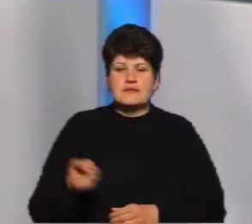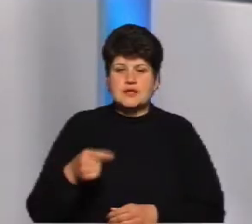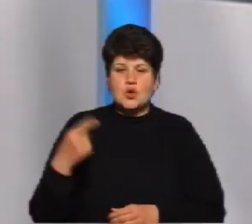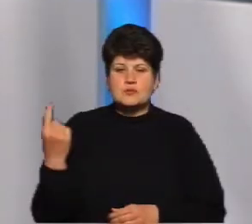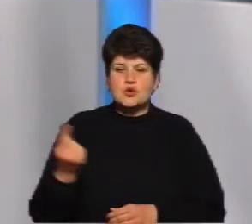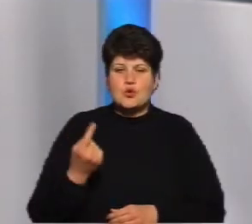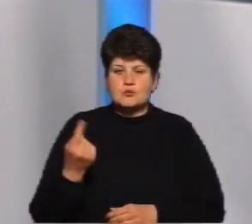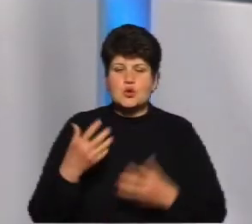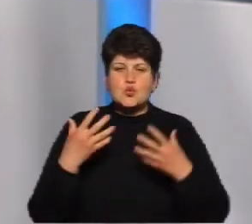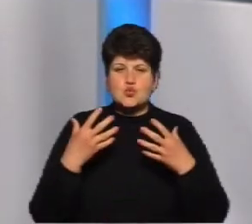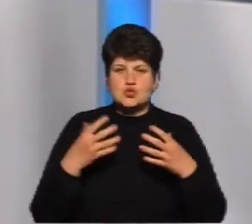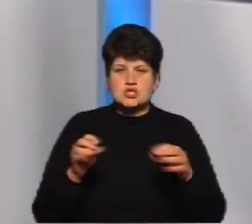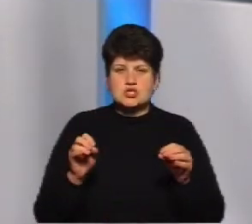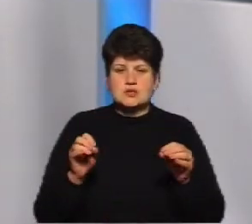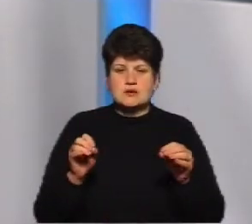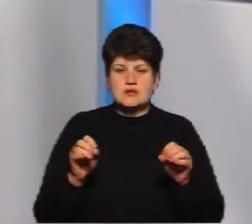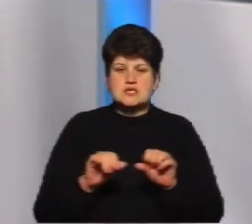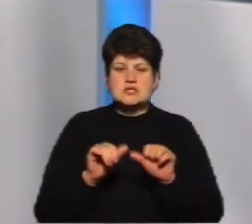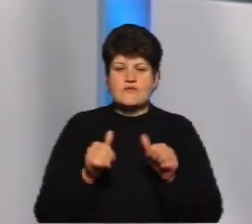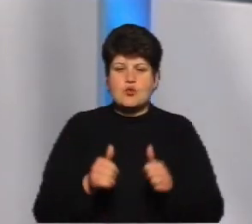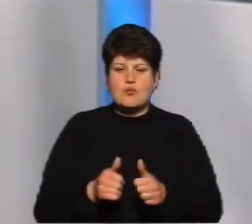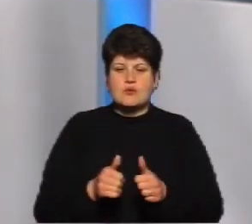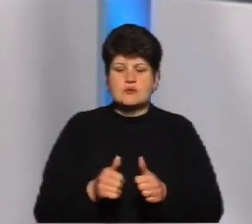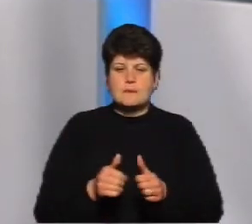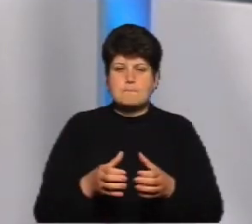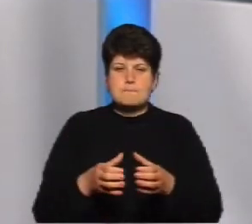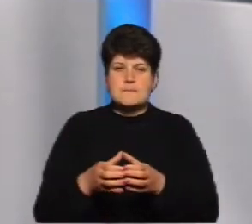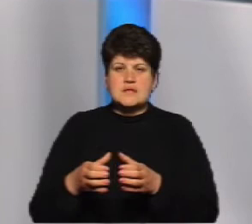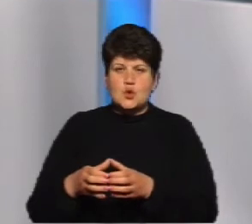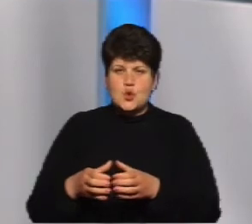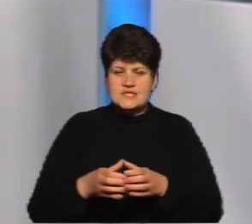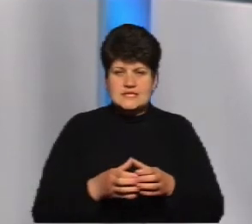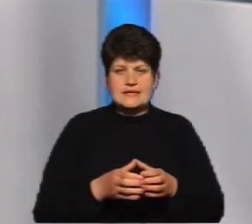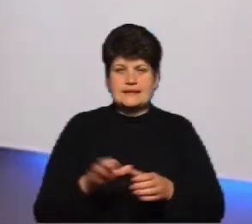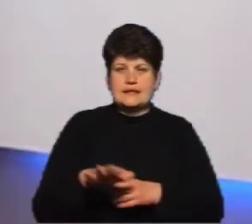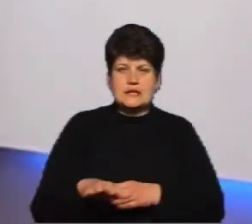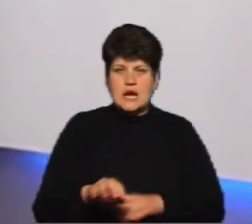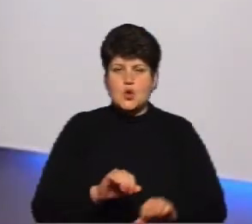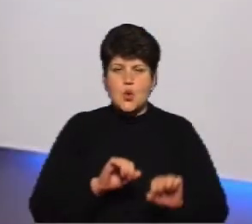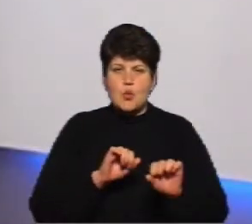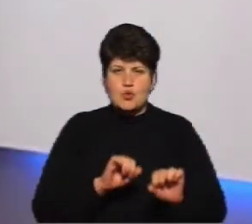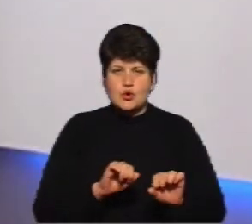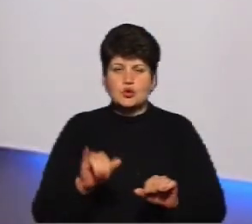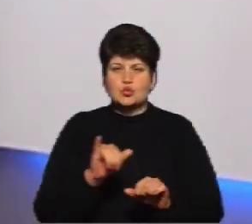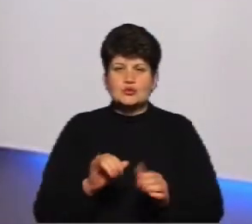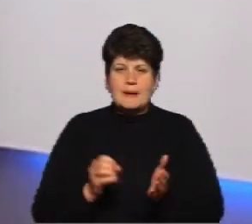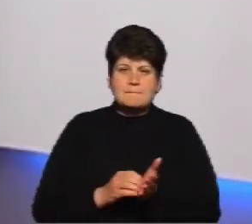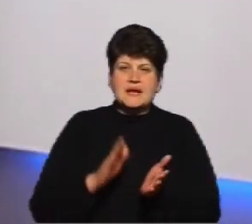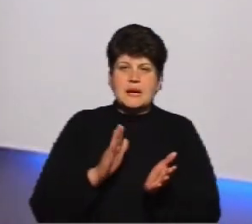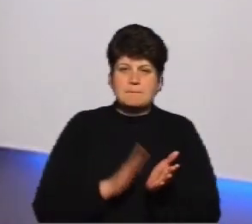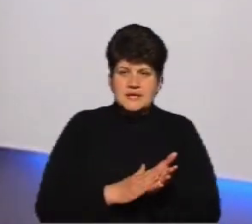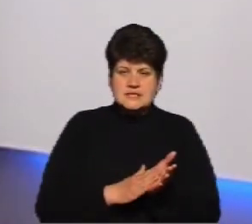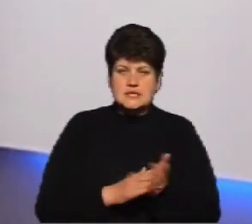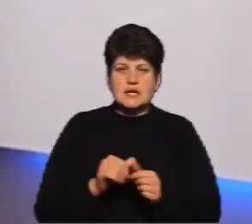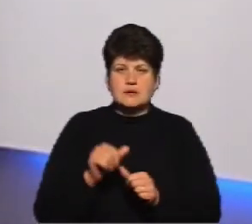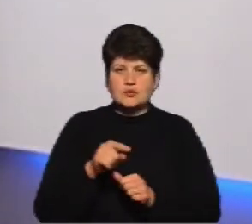вже сформовані підрозділи територіальної оборони, куди приписані, крім того, є